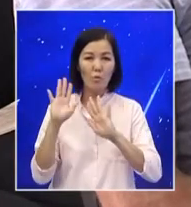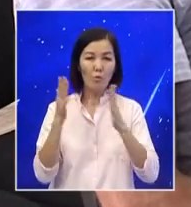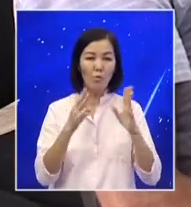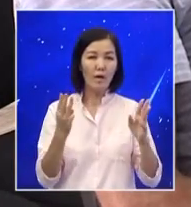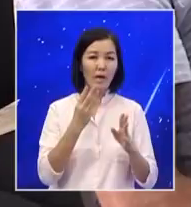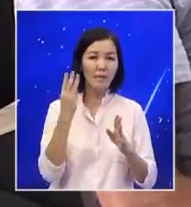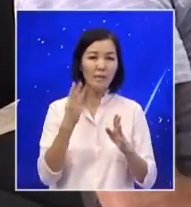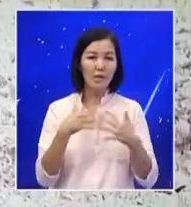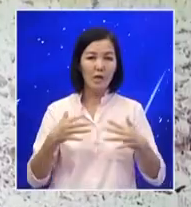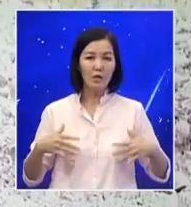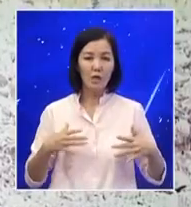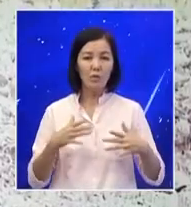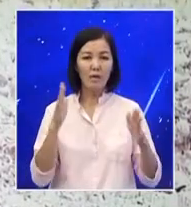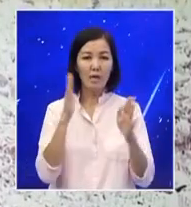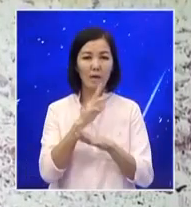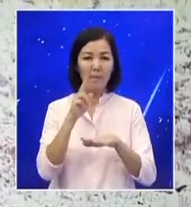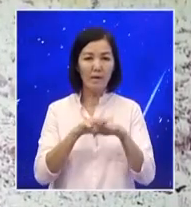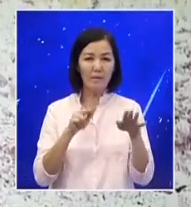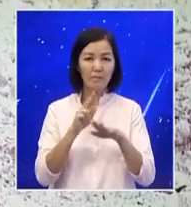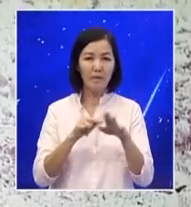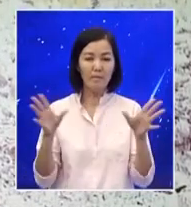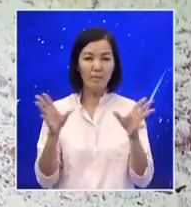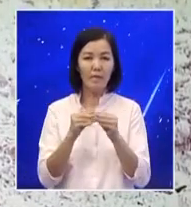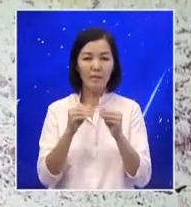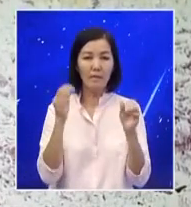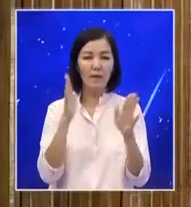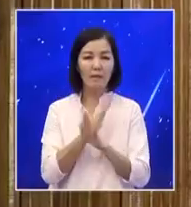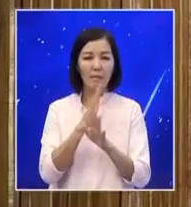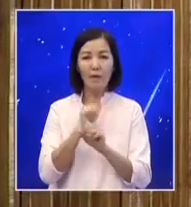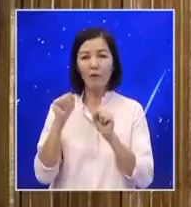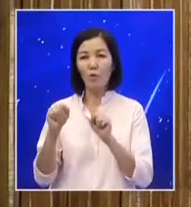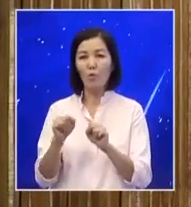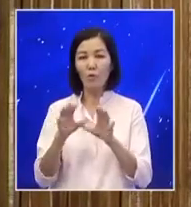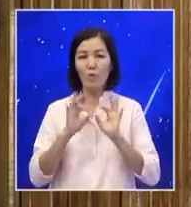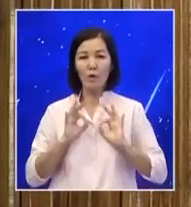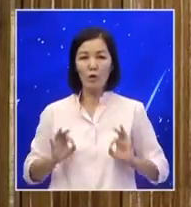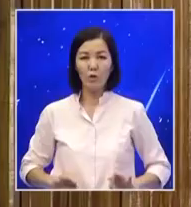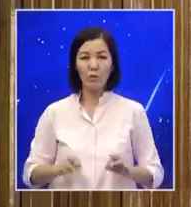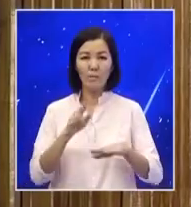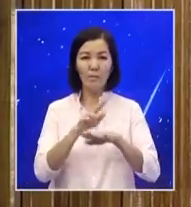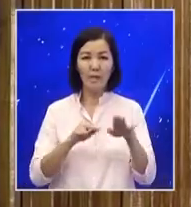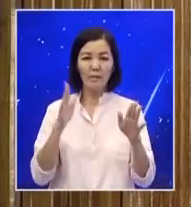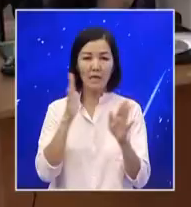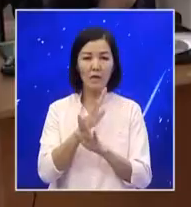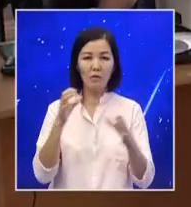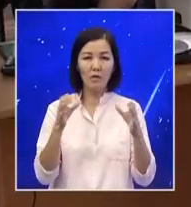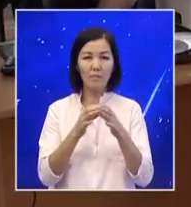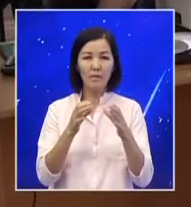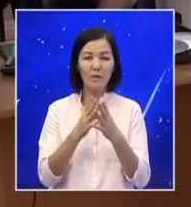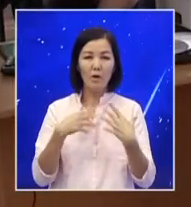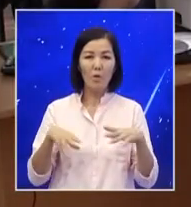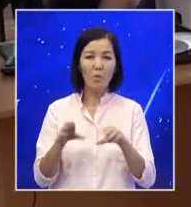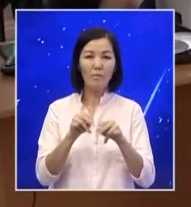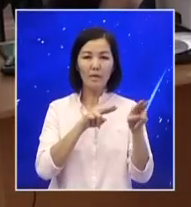және жануарлар дүниесі аумақтық инспекциясының өкілдерімен бірлесіп, табиғатты қорғау прокуратурасы және полиция экология департаменті